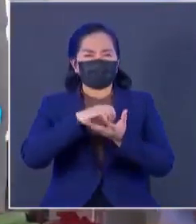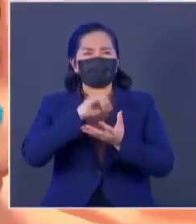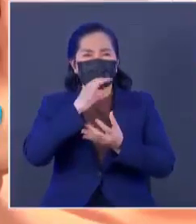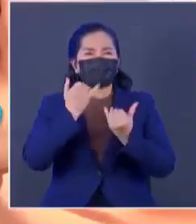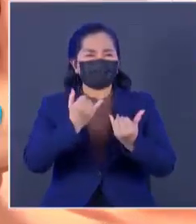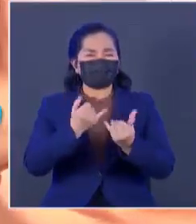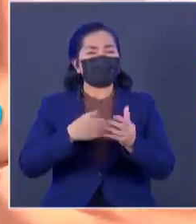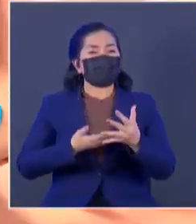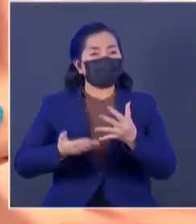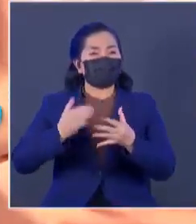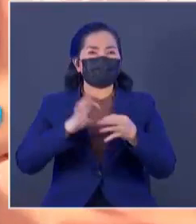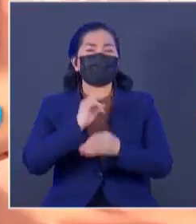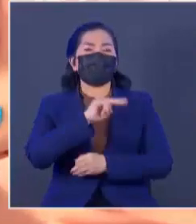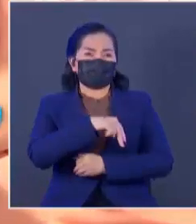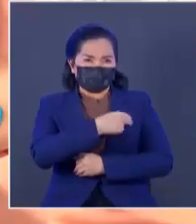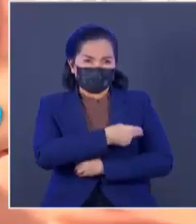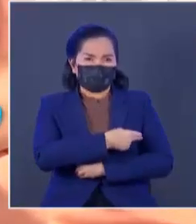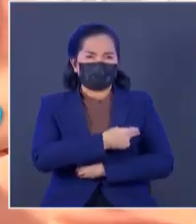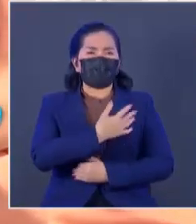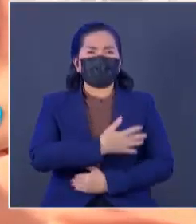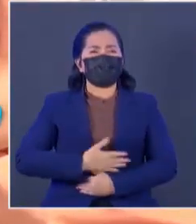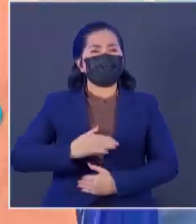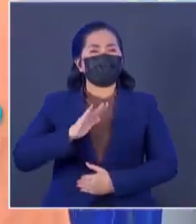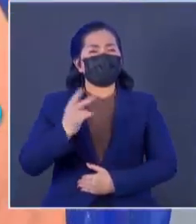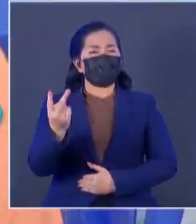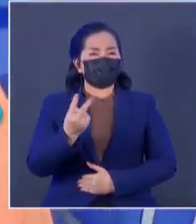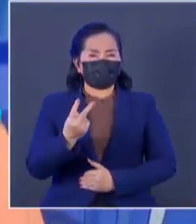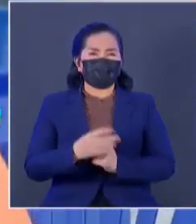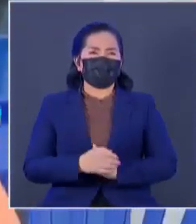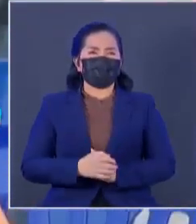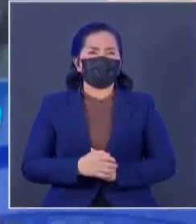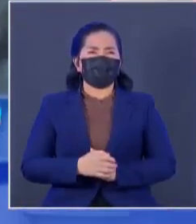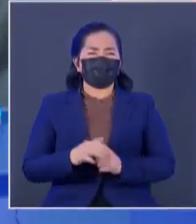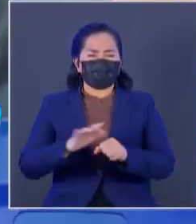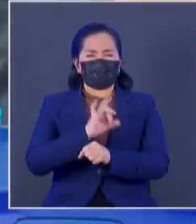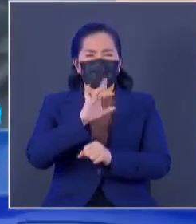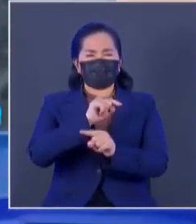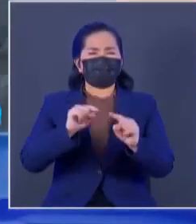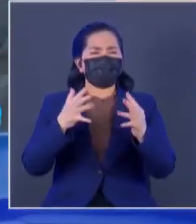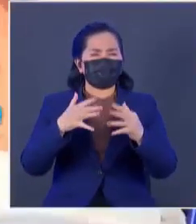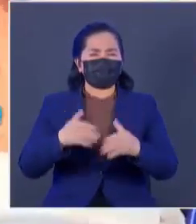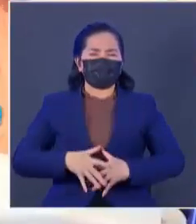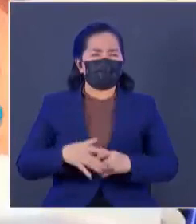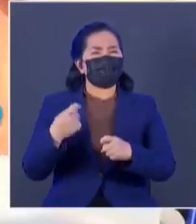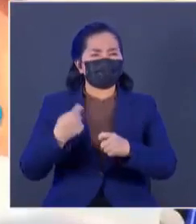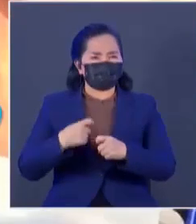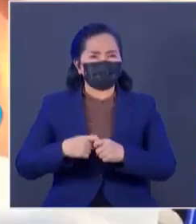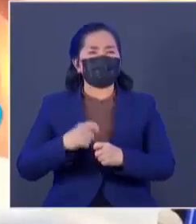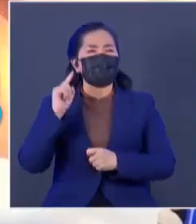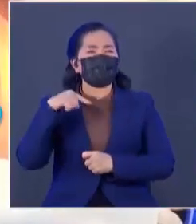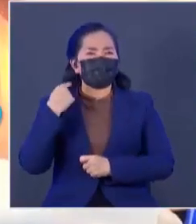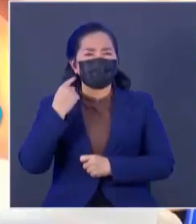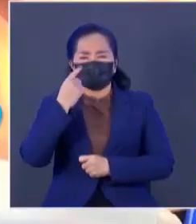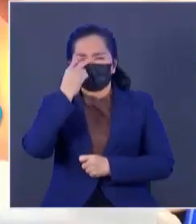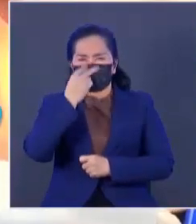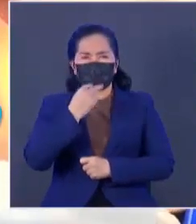อนนี้อยู่ในขั้นตอนทางการแพทย์อยู่ด้วยสุขภาพของพุทธแล้วก็จุ๋ยที่ก็ไม่ 100% นะคะจึงมีลูกยากด้านจุ๋ยถึงกับต้อง